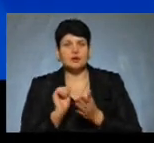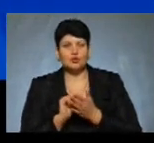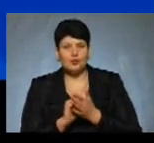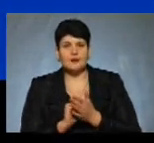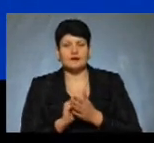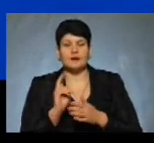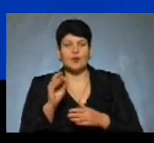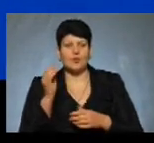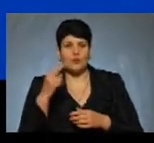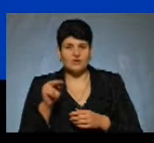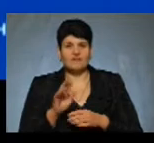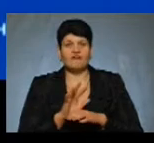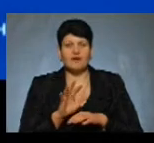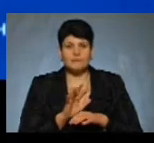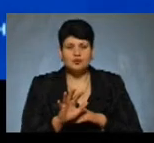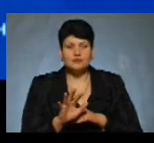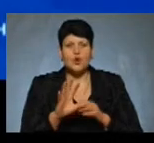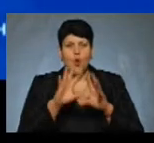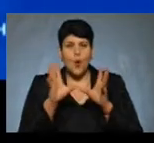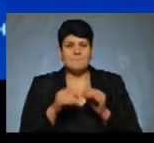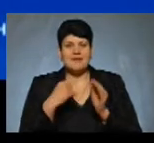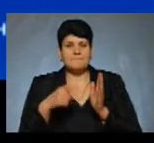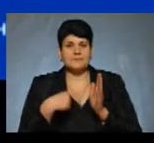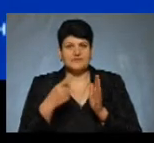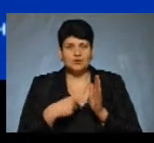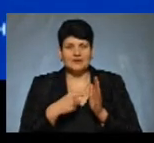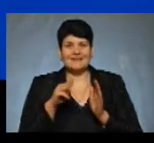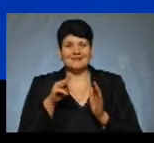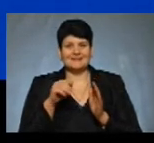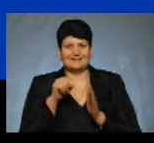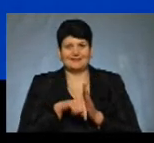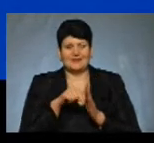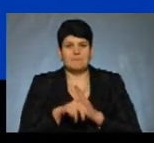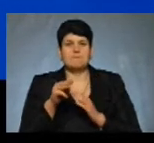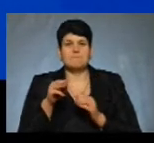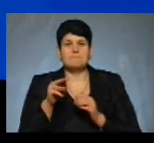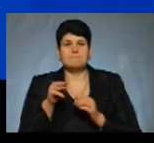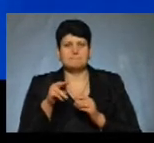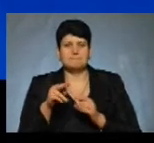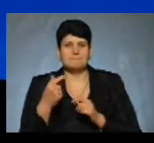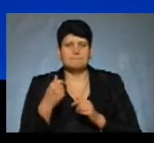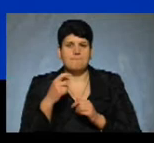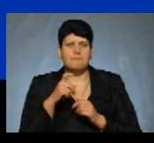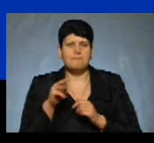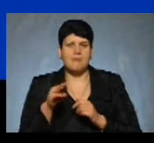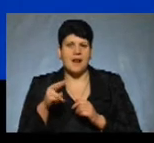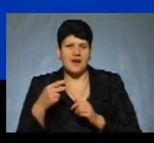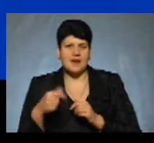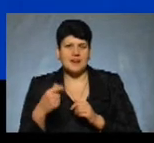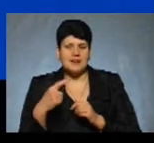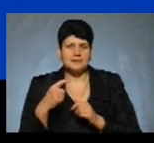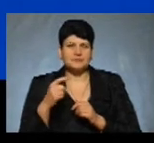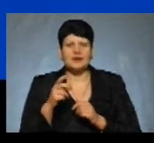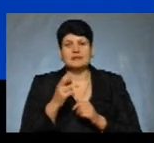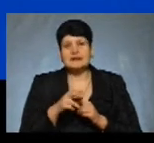ВІН-код, рік випуску, об'єм двигуна, тип пального. Після цього декларант отримує повідомлення, щоб він